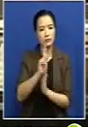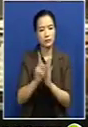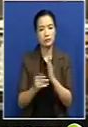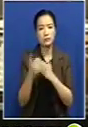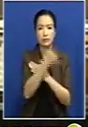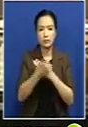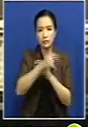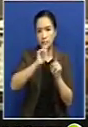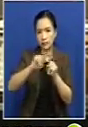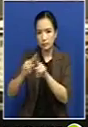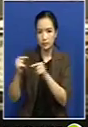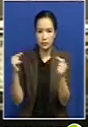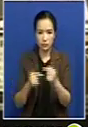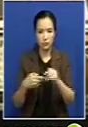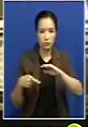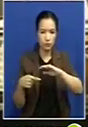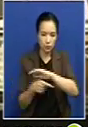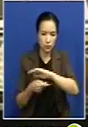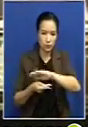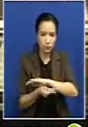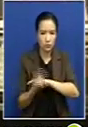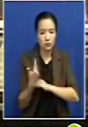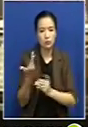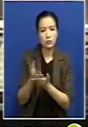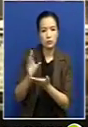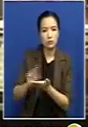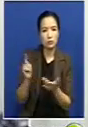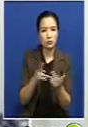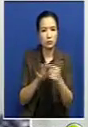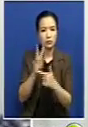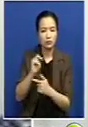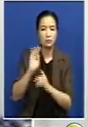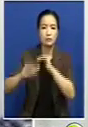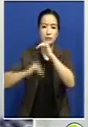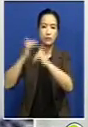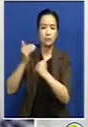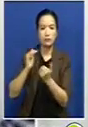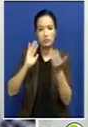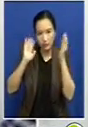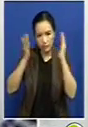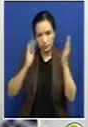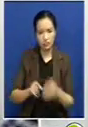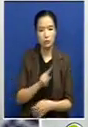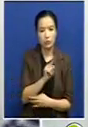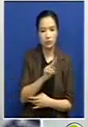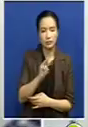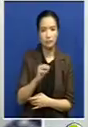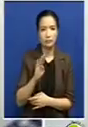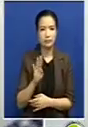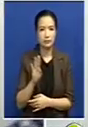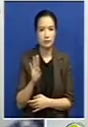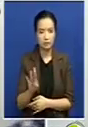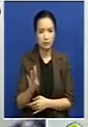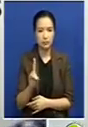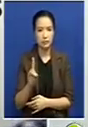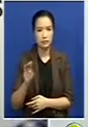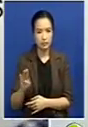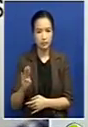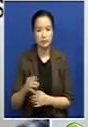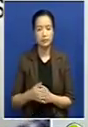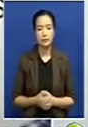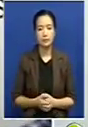ทุกประเทศที่มีต่อการทุจริตภายในกองทุนเพื่อการพัฒนามาเลเซียหรือวัน MDB ที่ก่อตั้งโดยนายกรัฐมนตรี